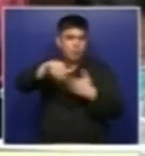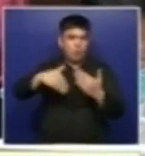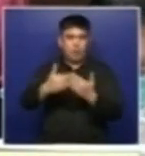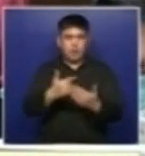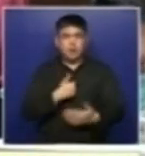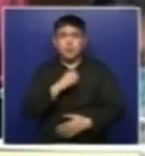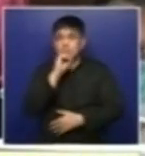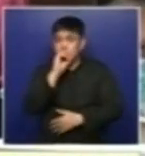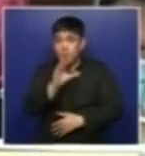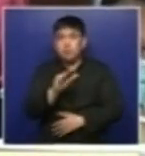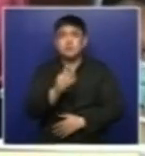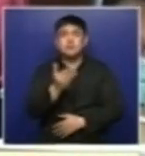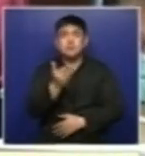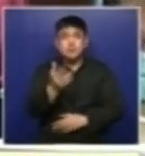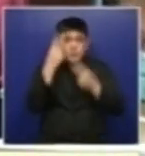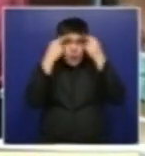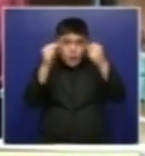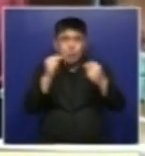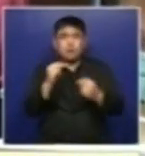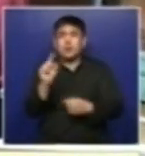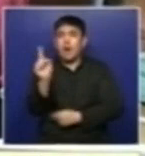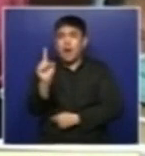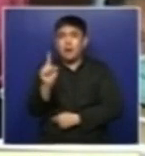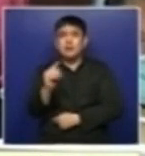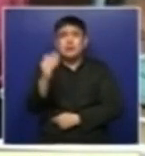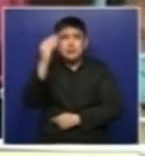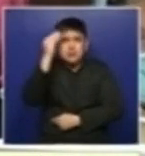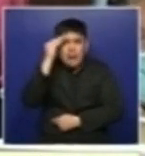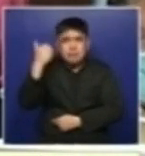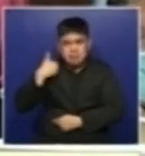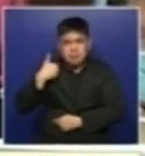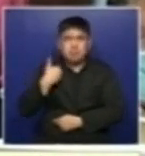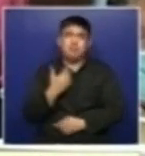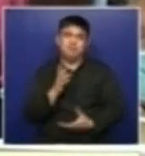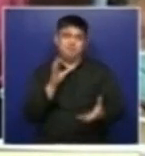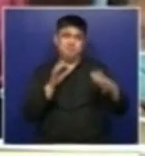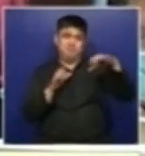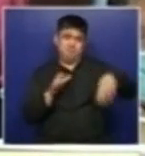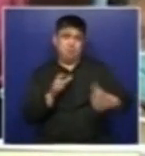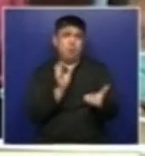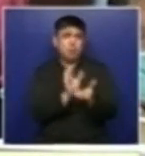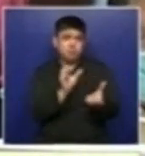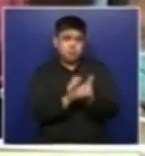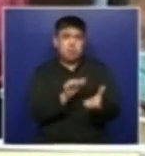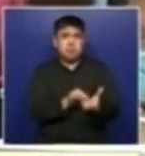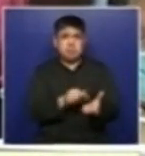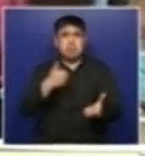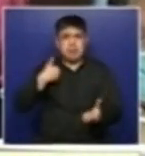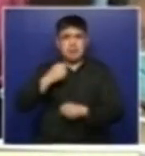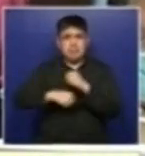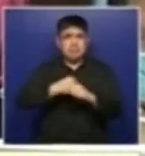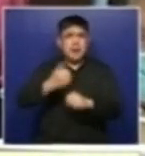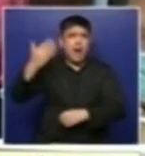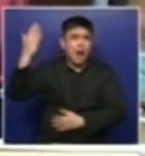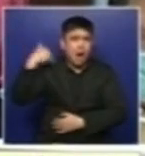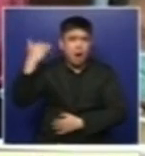แจ้งต่อท่านนายกรัฐมนตรีให้ได้ทราบบ่อนของเฮียตีในสภามาตั้งแต่ปีที่แล้วและท่านน